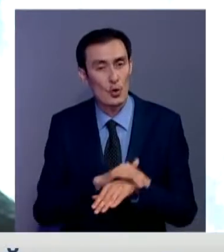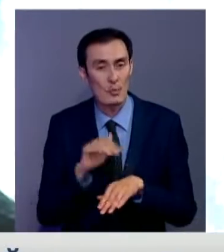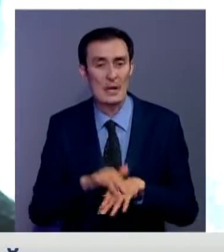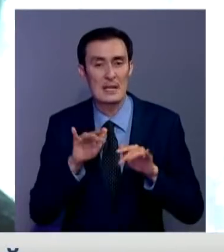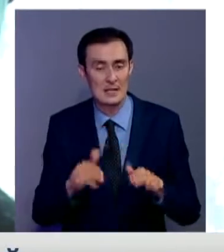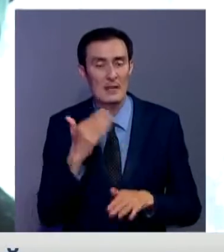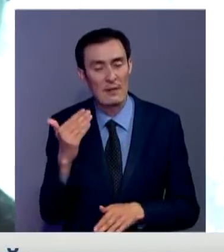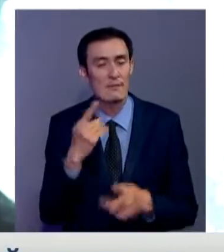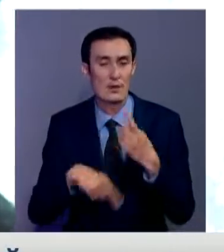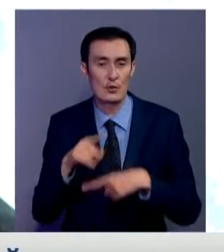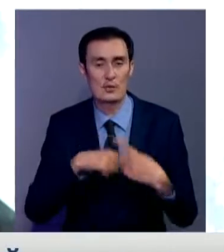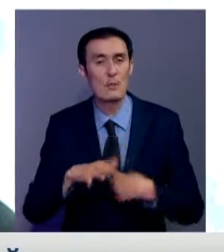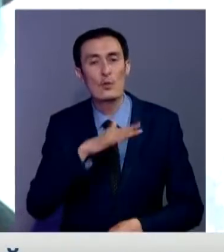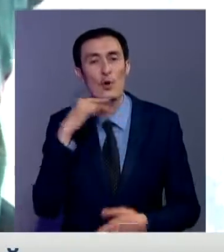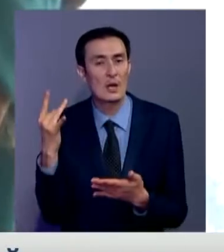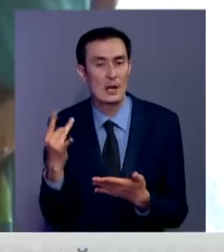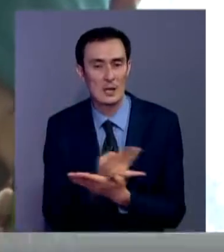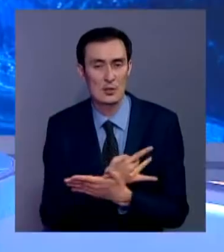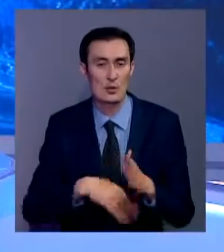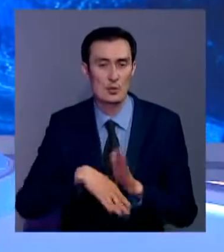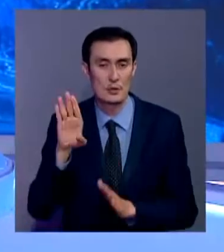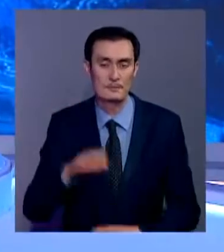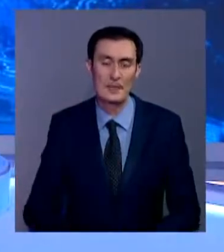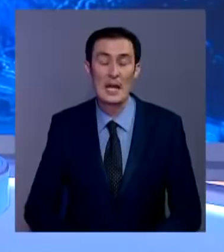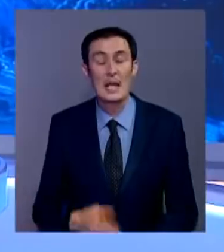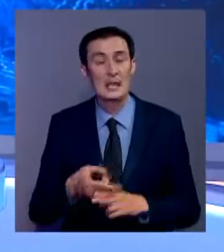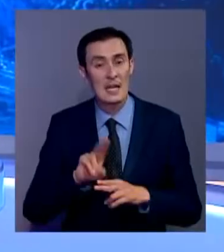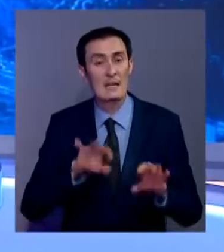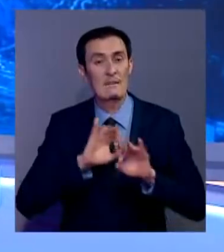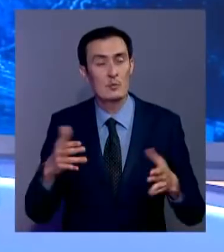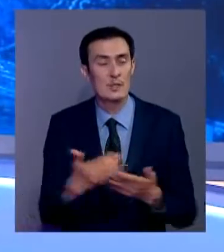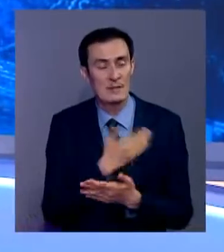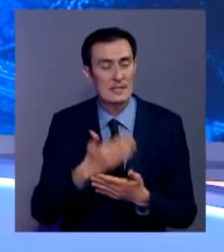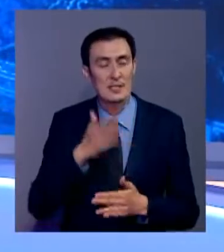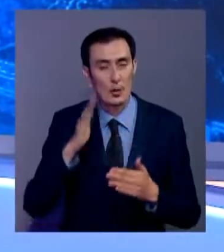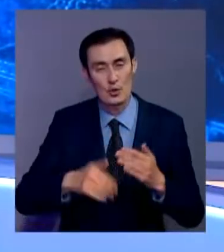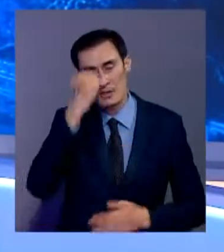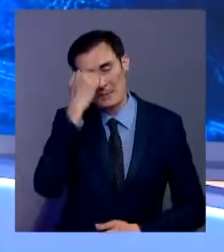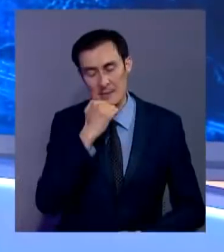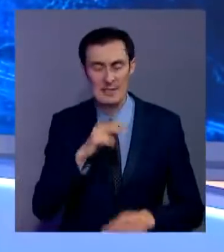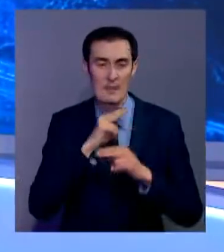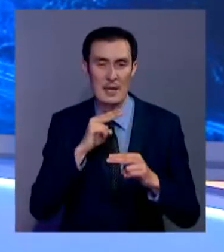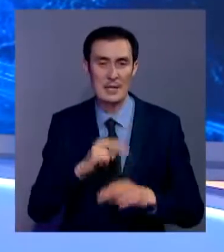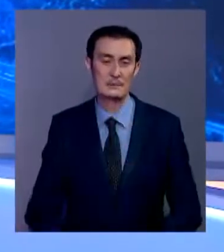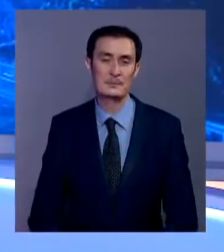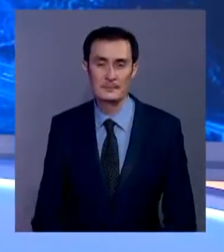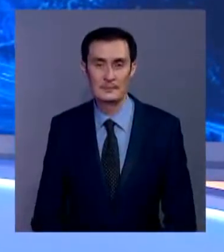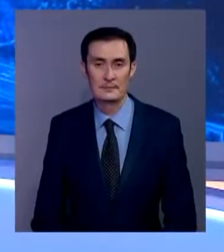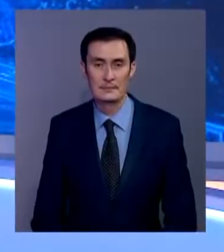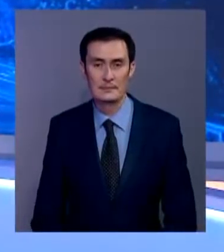вам многократно. К этому часу это вся информация. Всего доброго и до свидания.